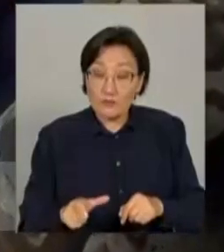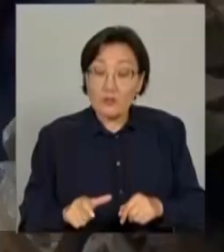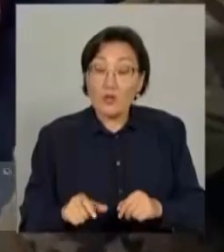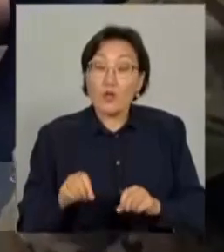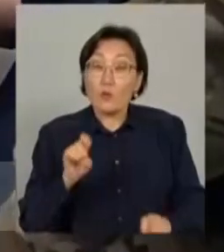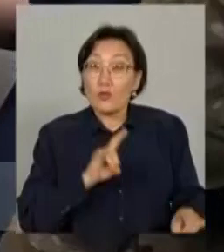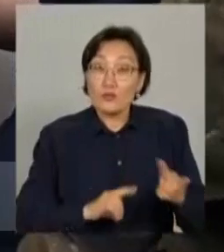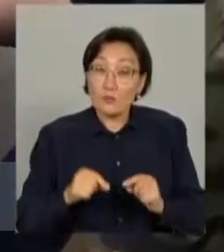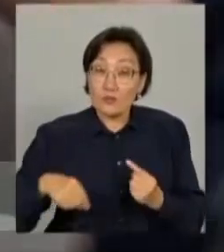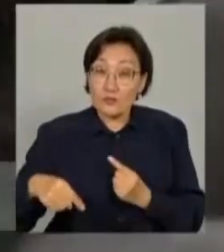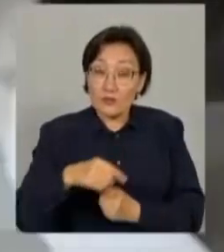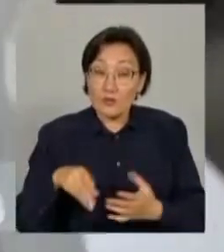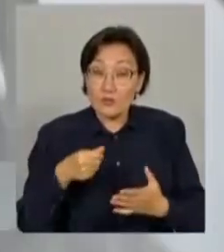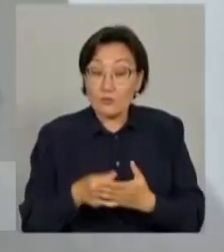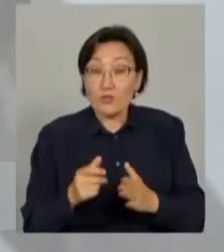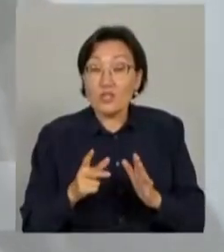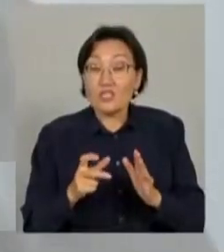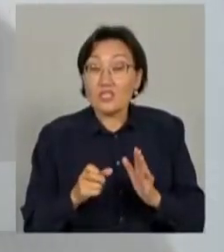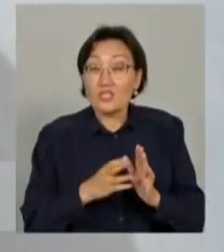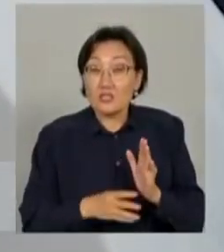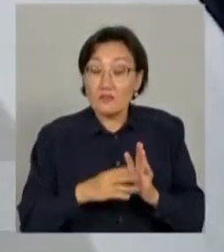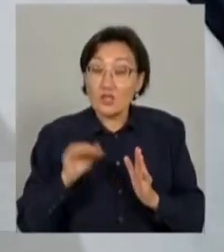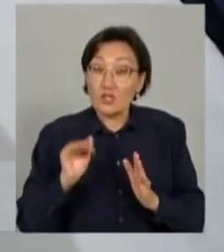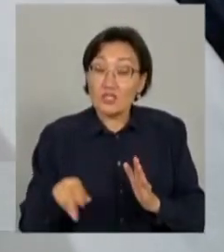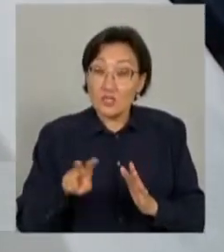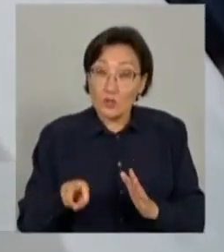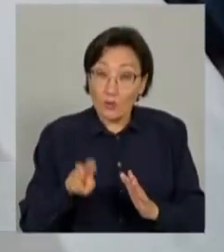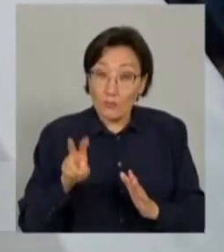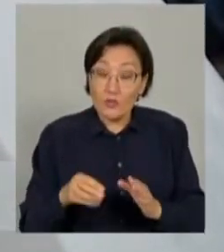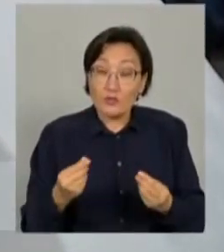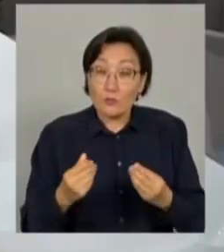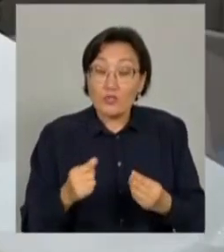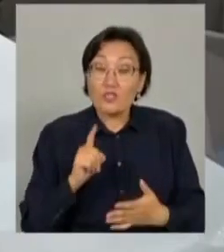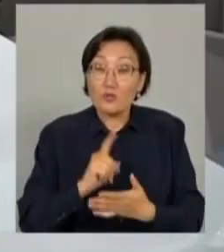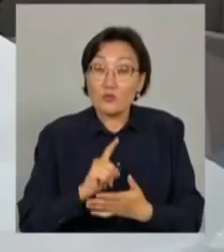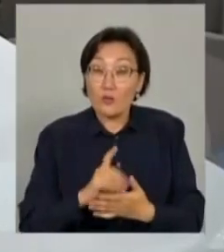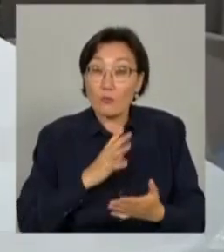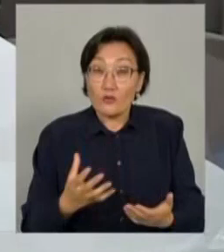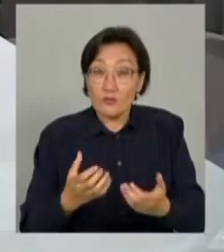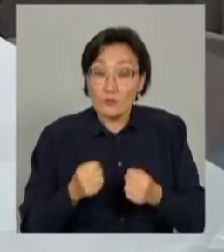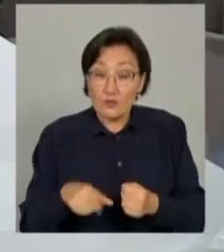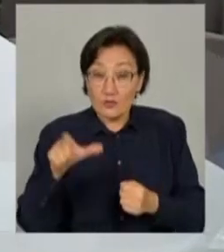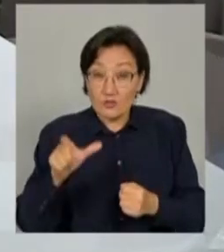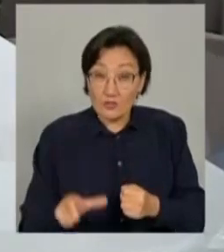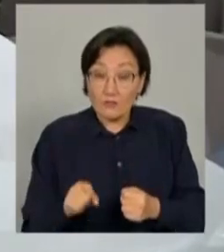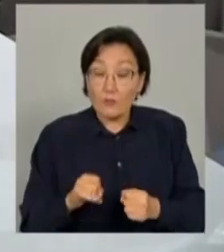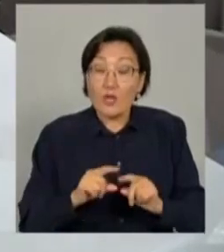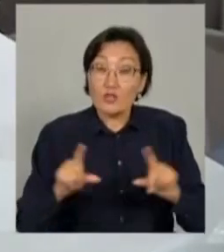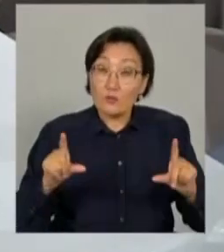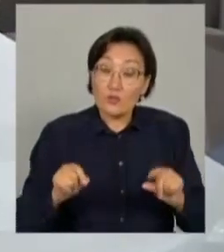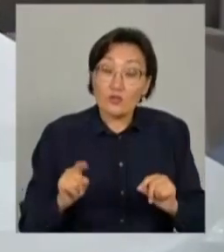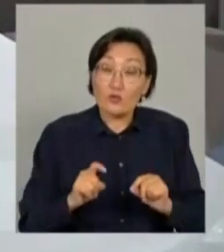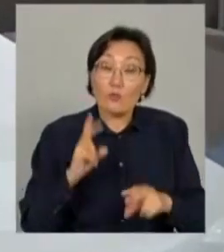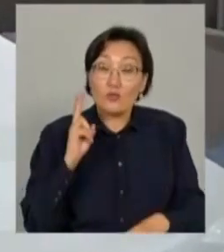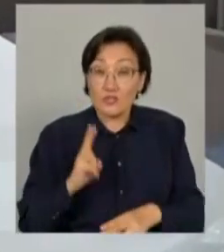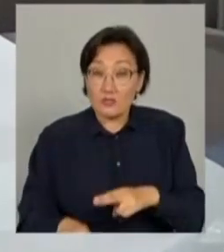уговаривал бизнесмены заплатить 390 тысяч долларов деньги якобы должен был получить человек из органов чтобы